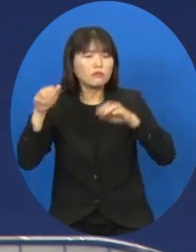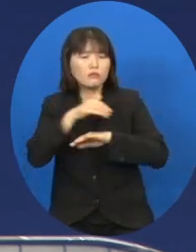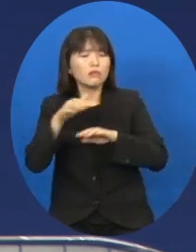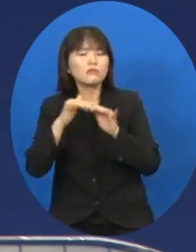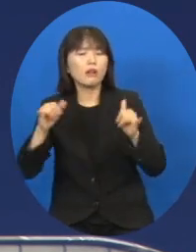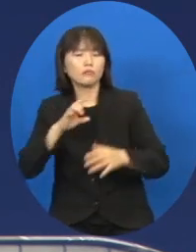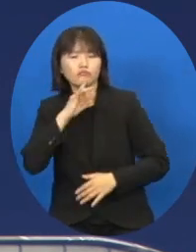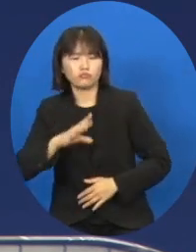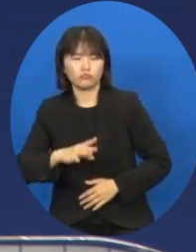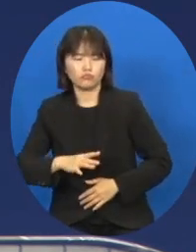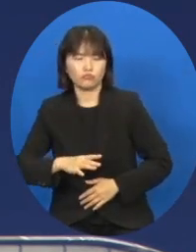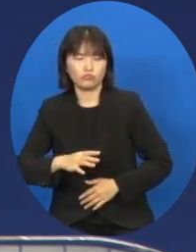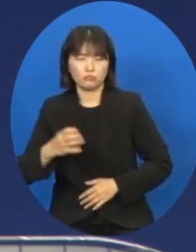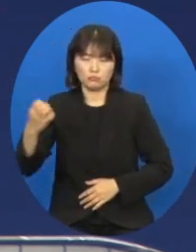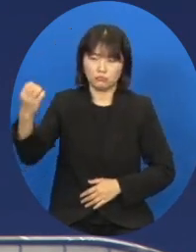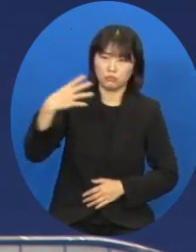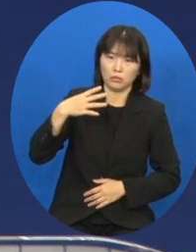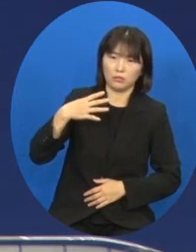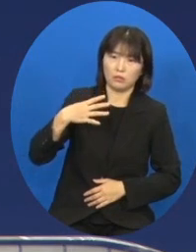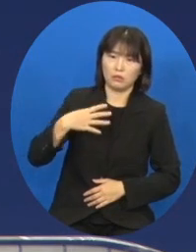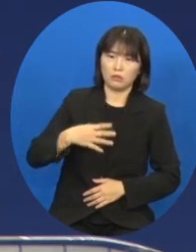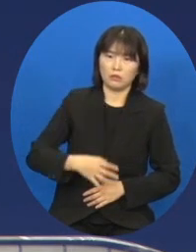뿐이지요. 아, 이렇게 말을 하는데,